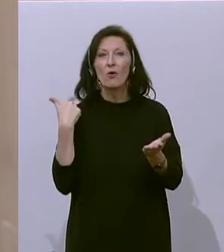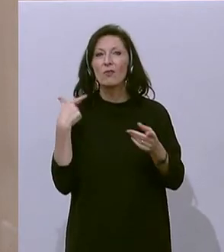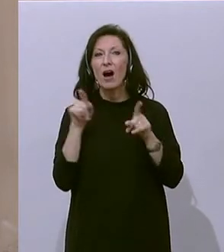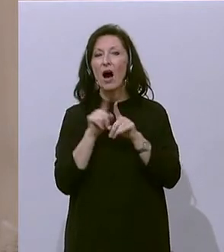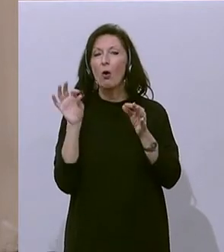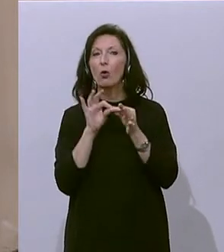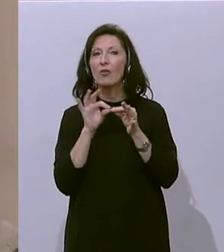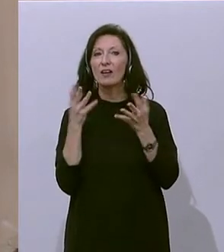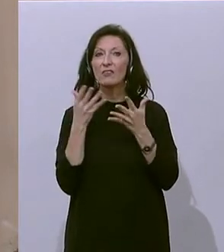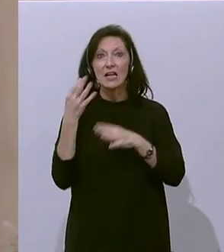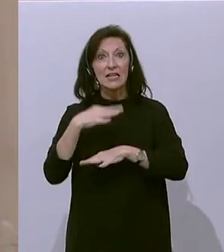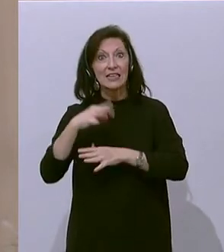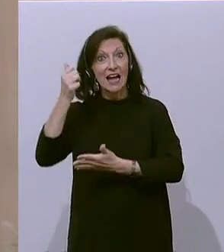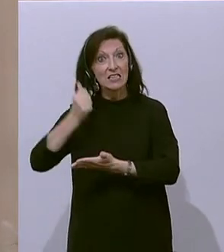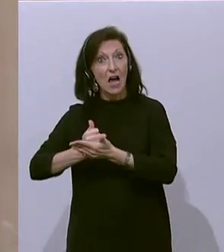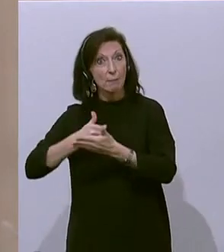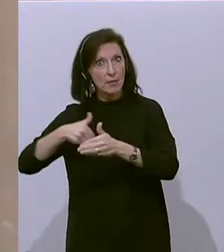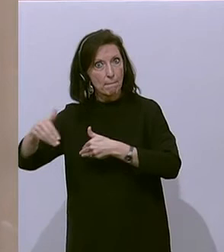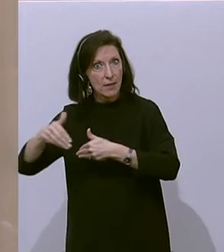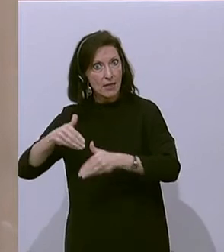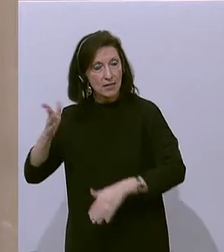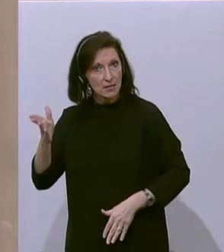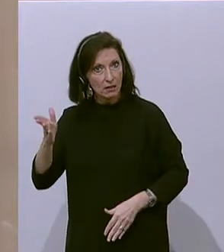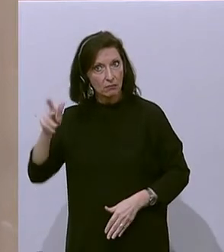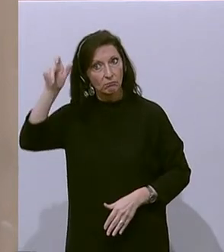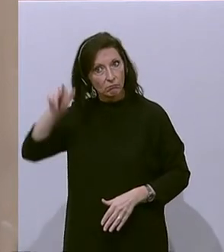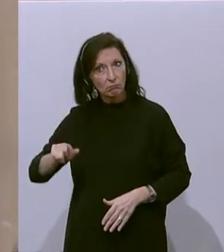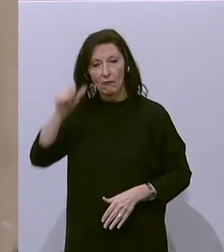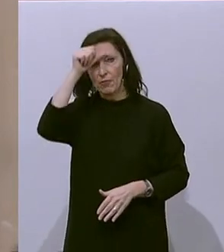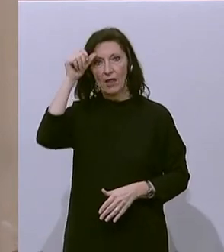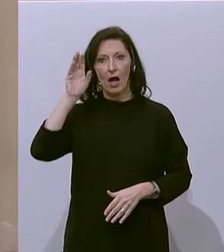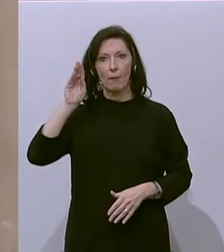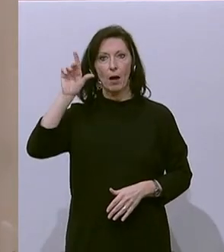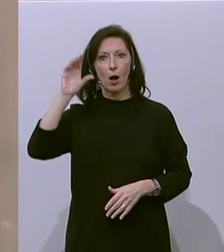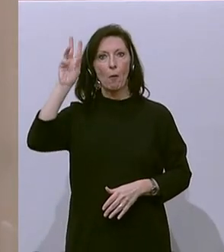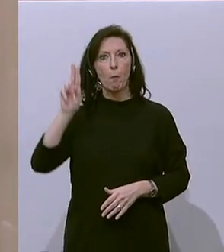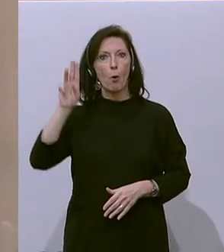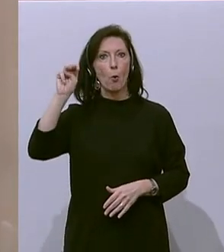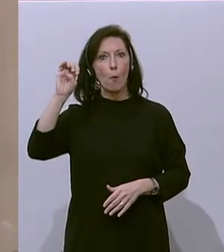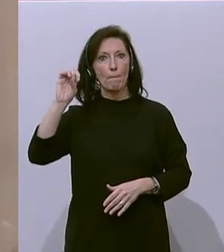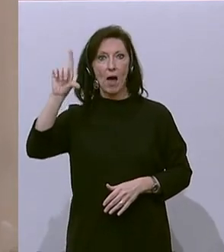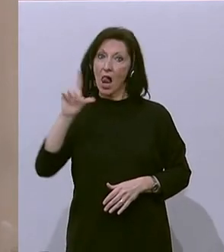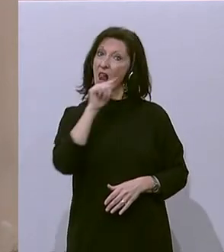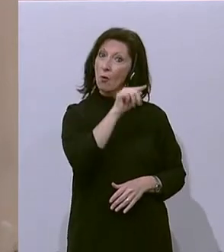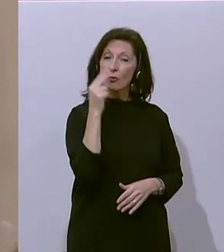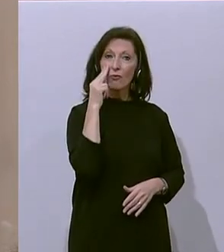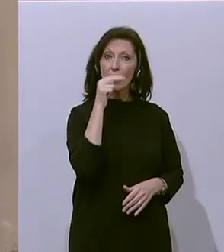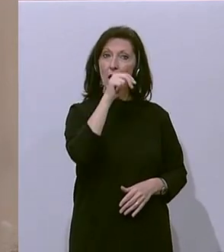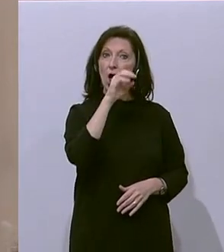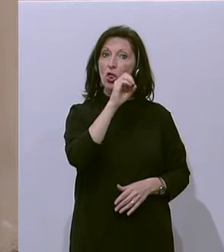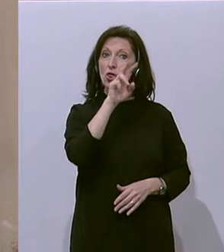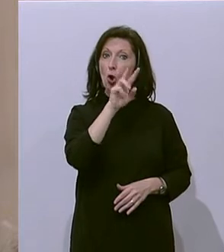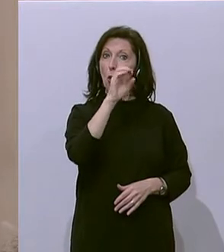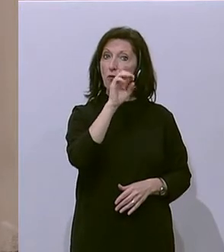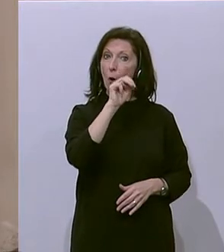Kontakte zwischen dem Kanzleramtsminister Gernot Blümel und der Novomatic. Ja, und es soll auch kurz